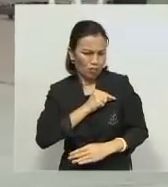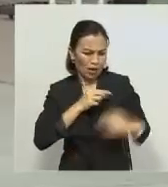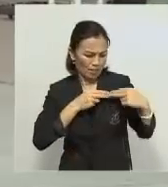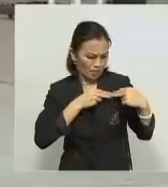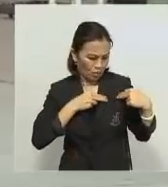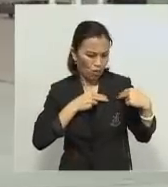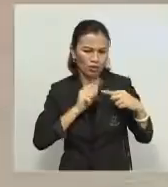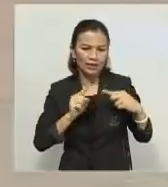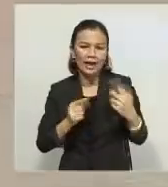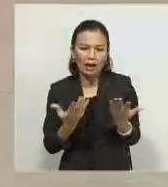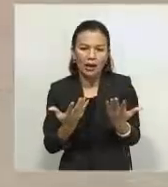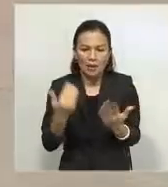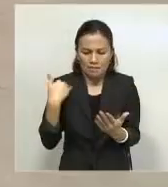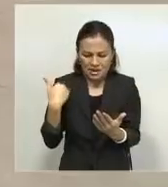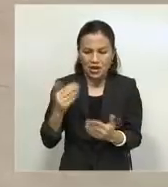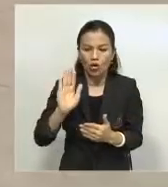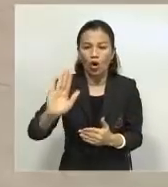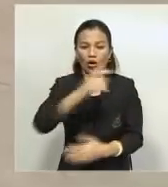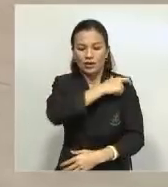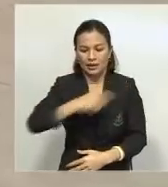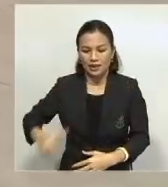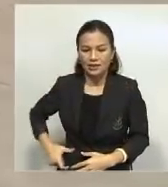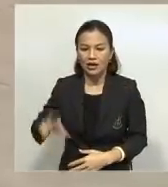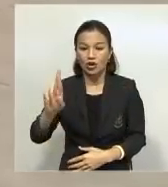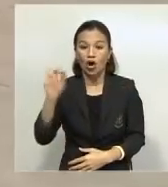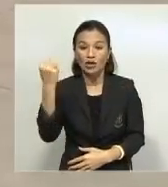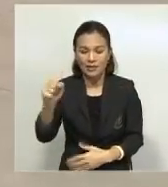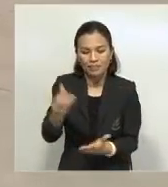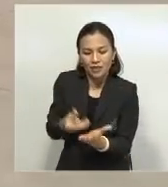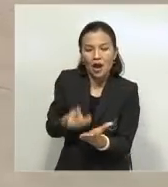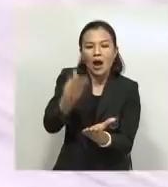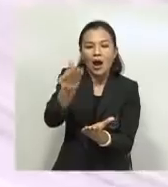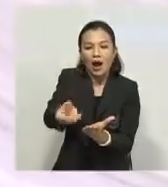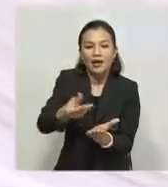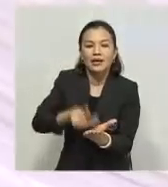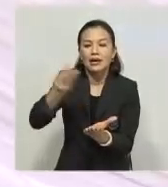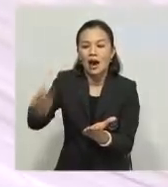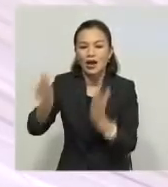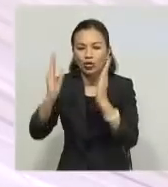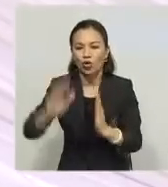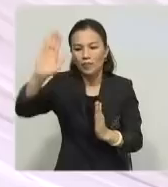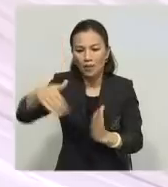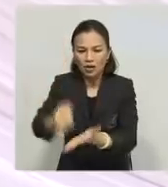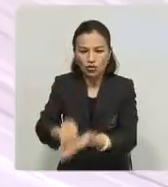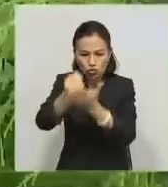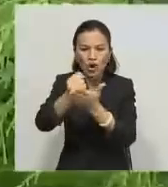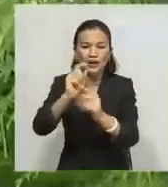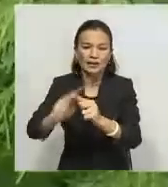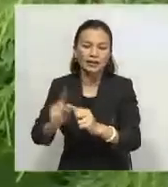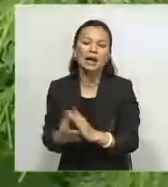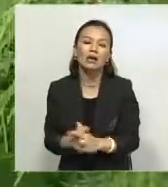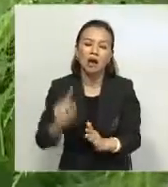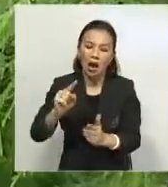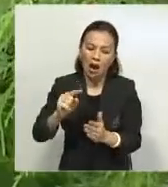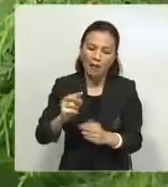รณ์และเหรียญที่ระลึกจากสมเด็จพระเจ้าอยู่หัวที่ทรงพระกรุณาโปรดเกล้าโปรดกระหม่อมพระราชทานให้กับผู้ปฏิบัติงานโดดเด่นสมควร